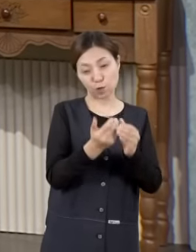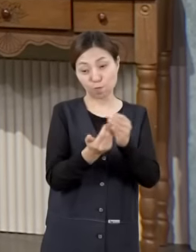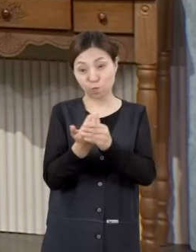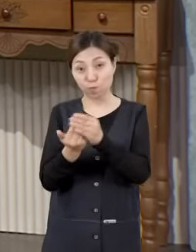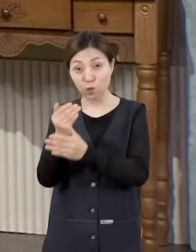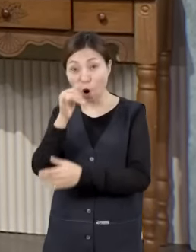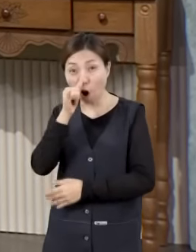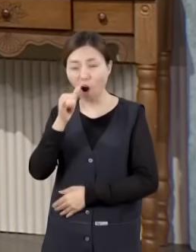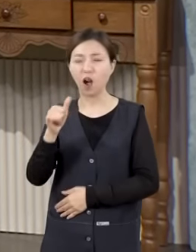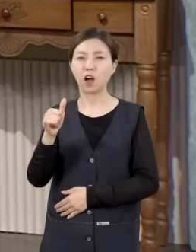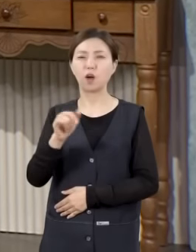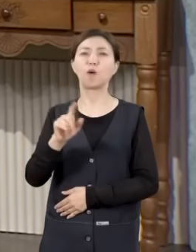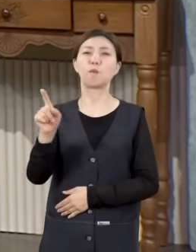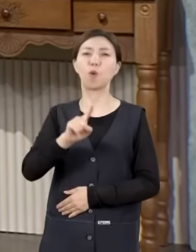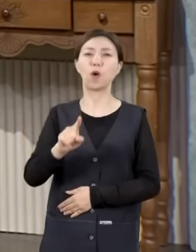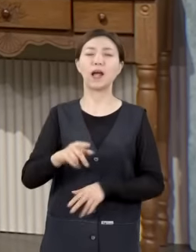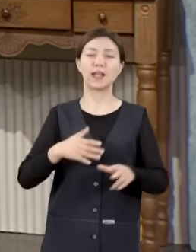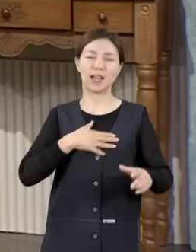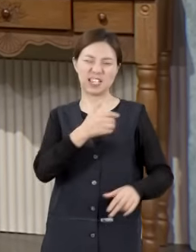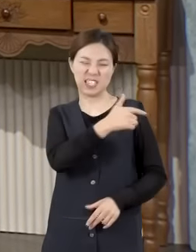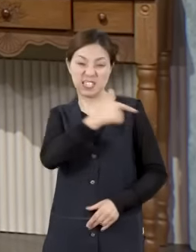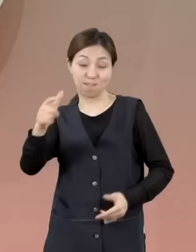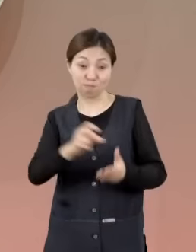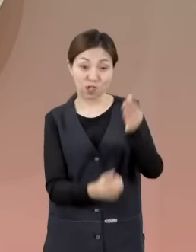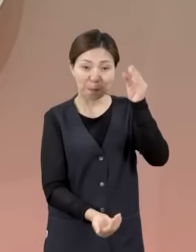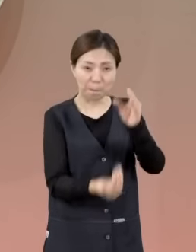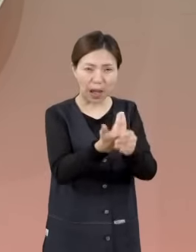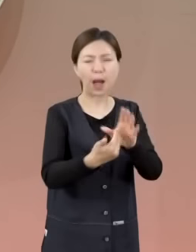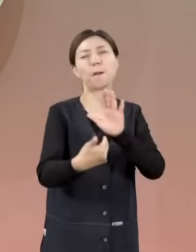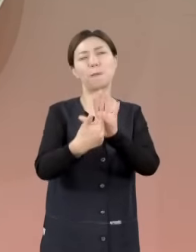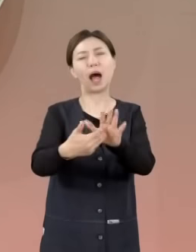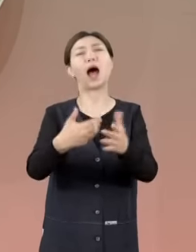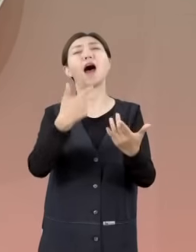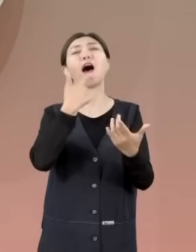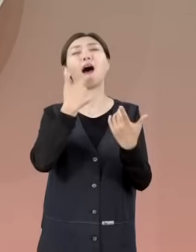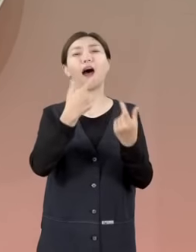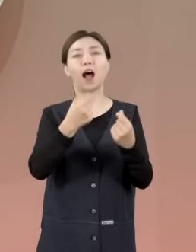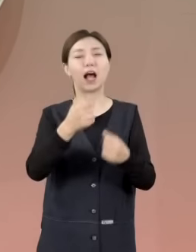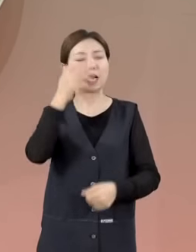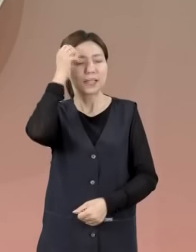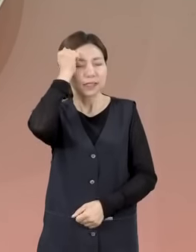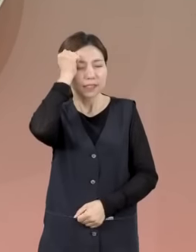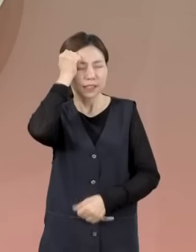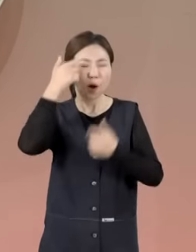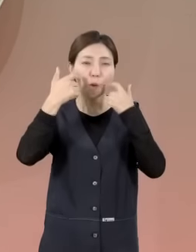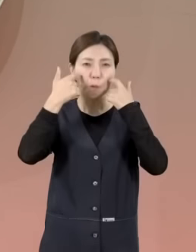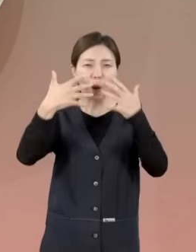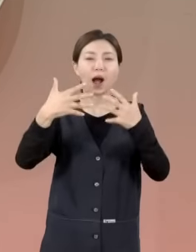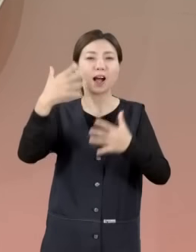업장소멸 과정이구나 자신의 중심을 딱 세우시기